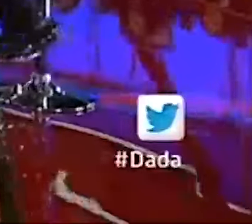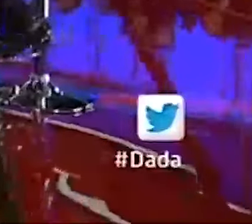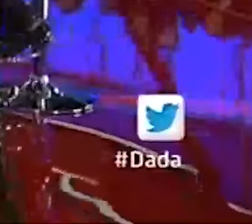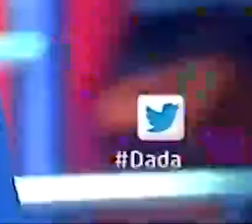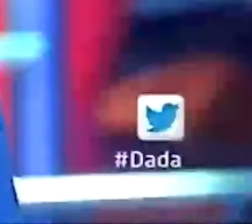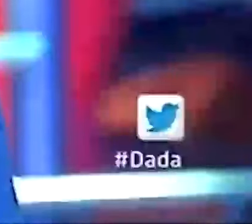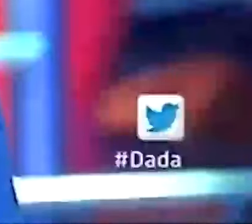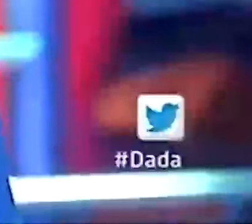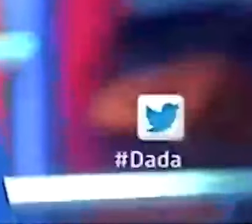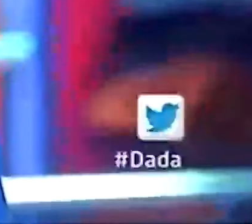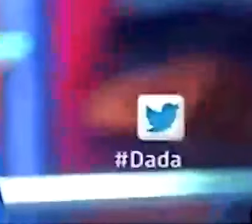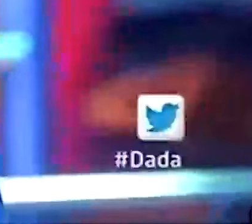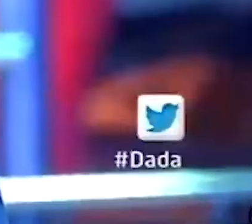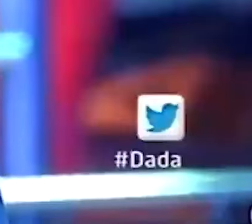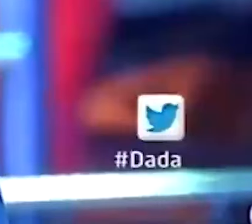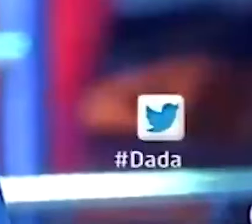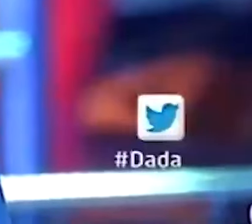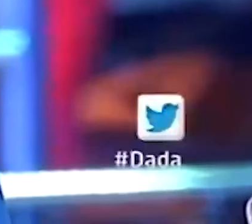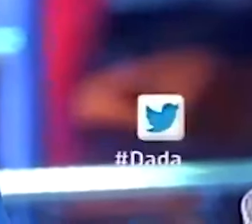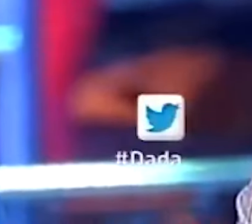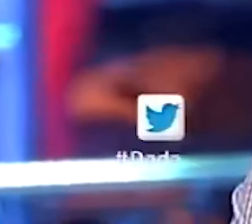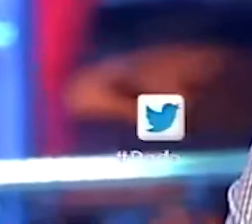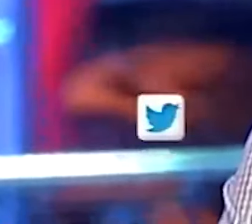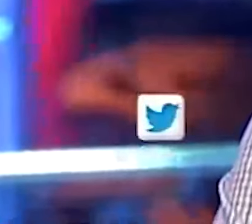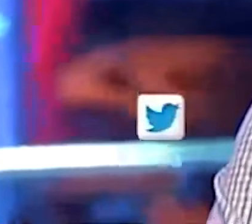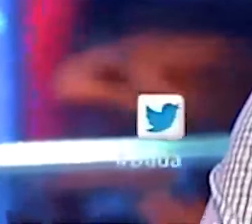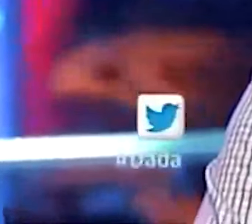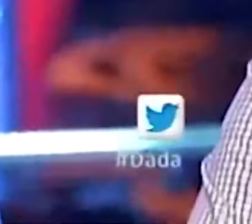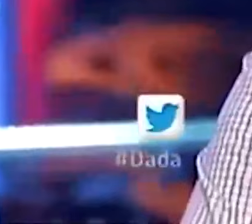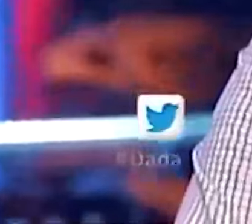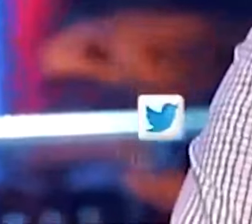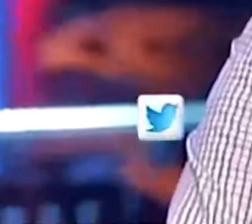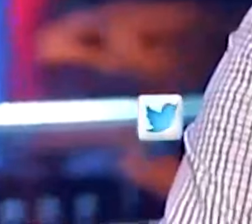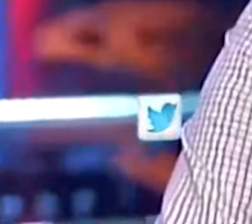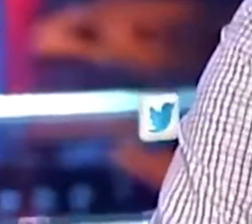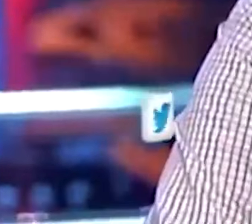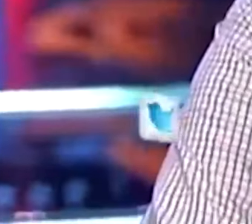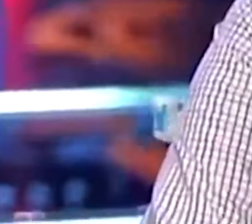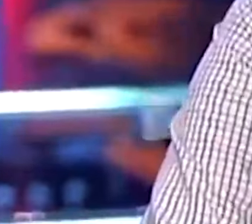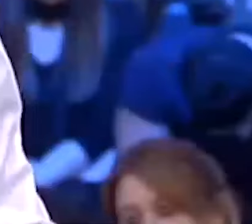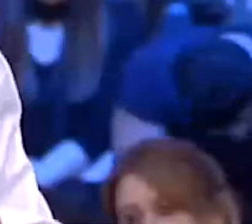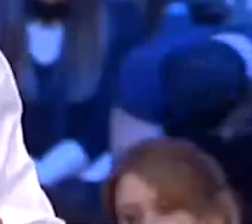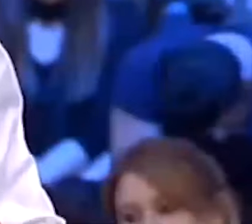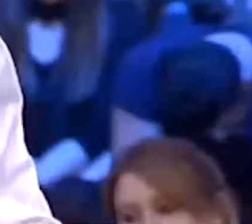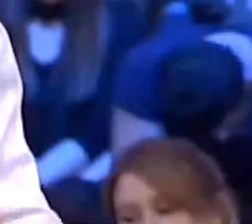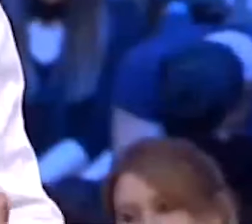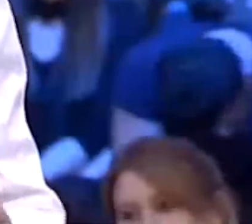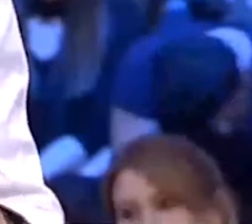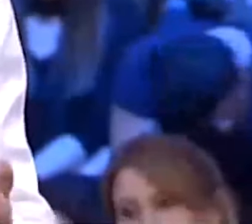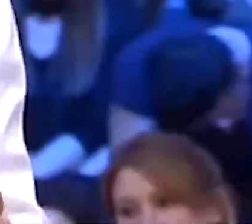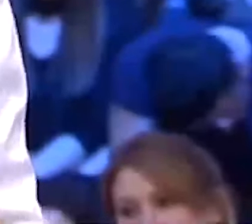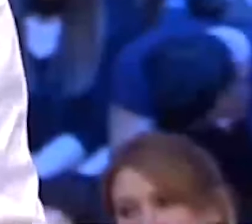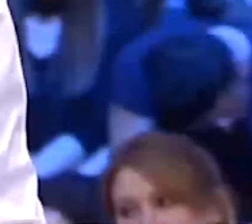Zahideciğim, senin programlarına katılan acayip insanlar var. Yani envai çeşit demek istemiyorum. Yani çeşit demek istemiyorum o insanlara